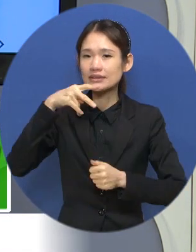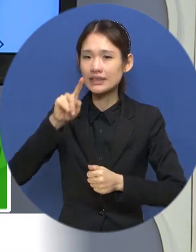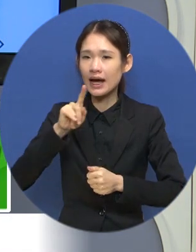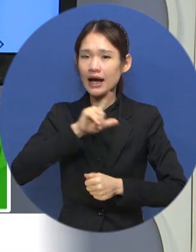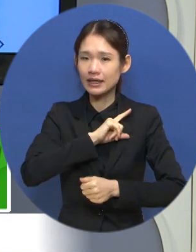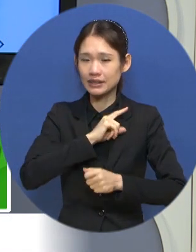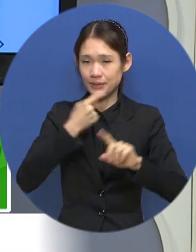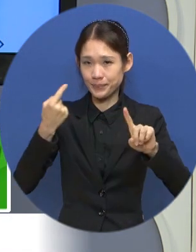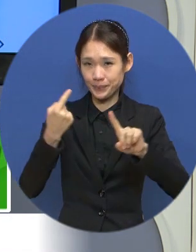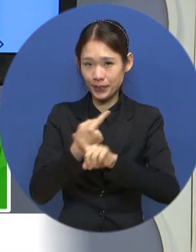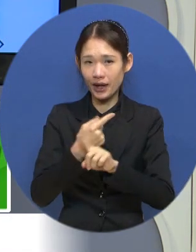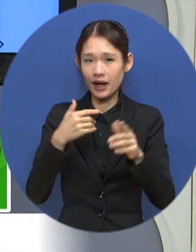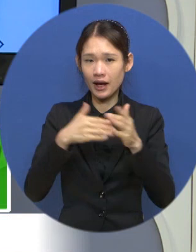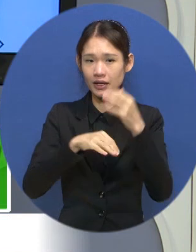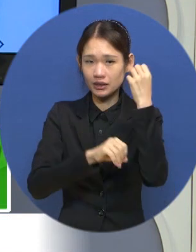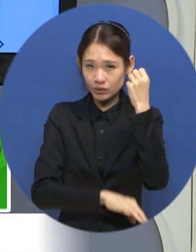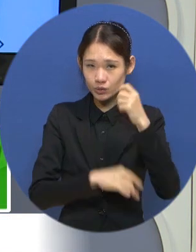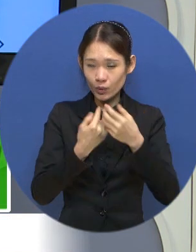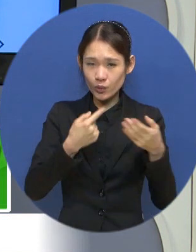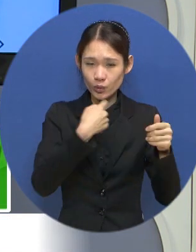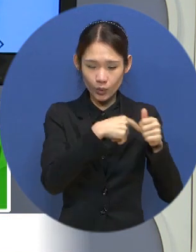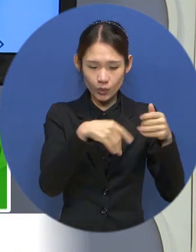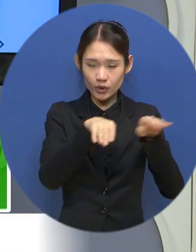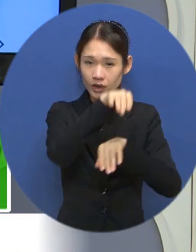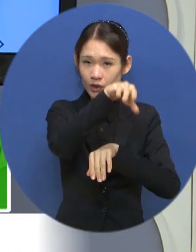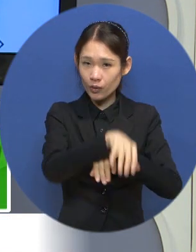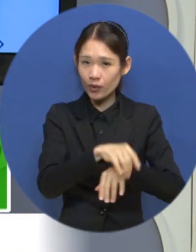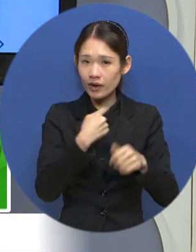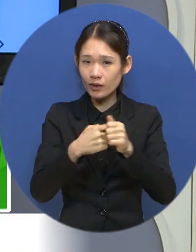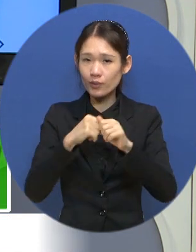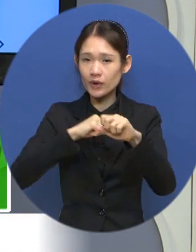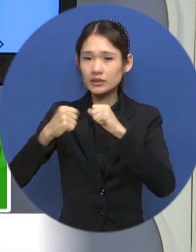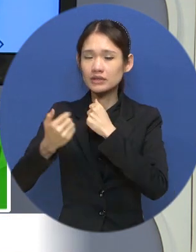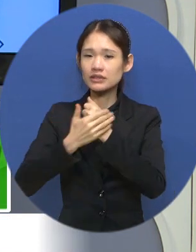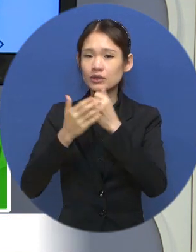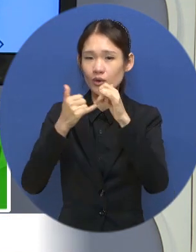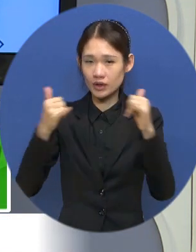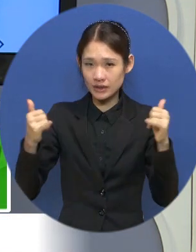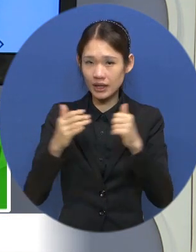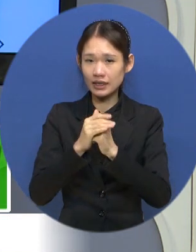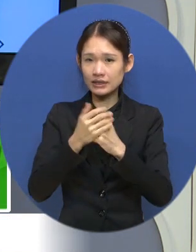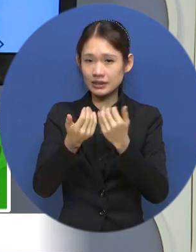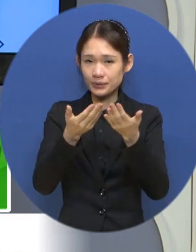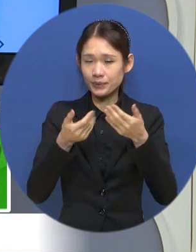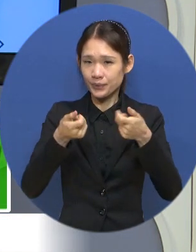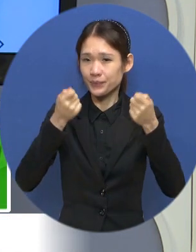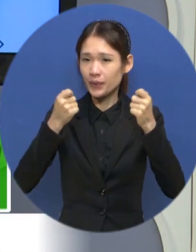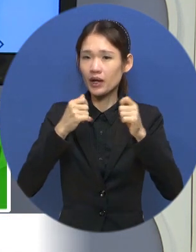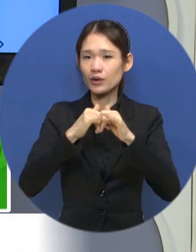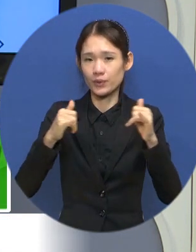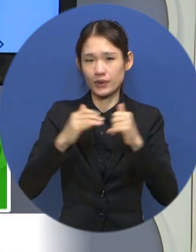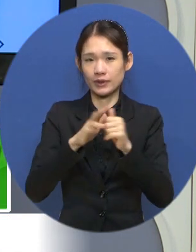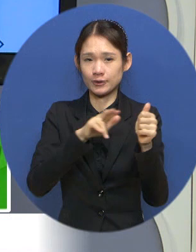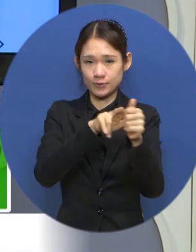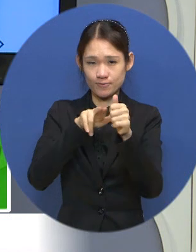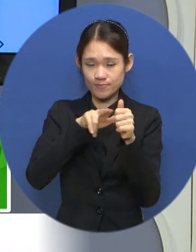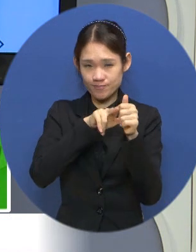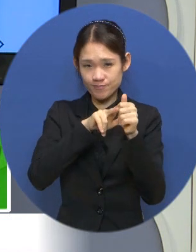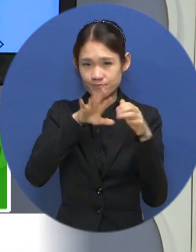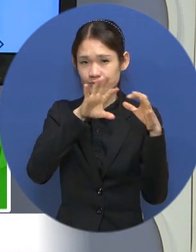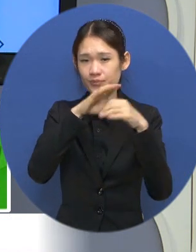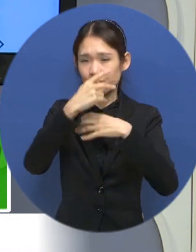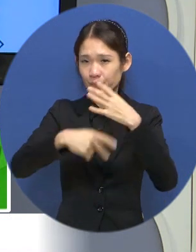기존 활동 지원 4 교육기관에서 관리하던 활동 지원 4 이수자 현황을 의 장애인활동지원 정보시스템을 통해